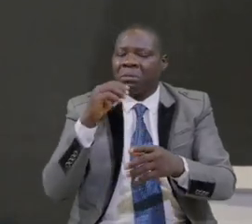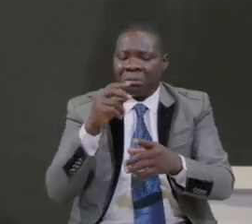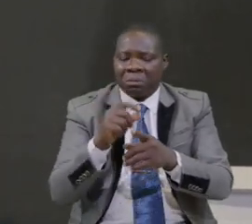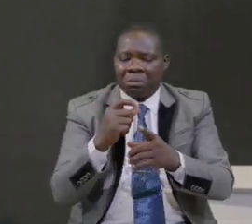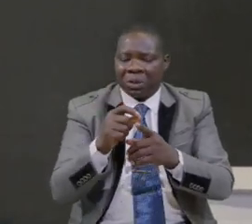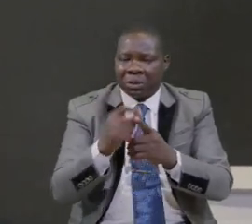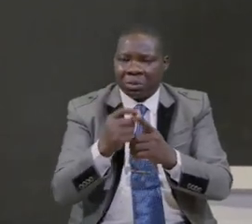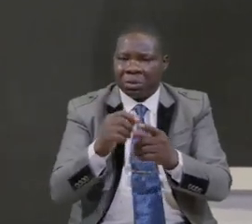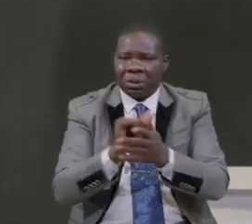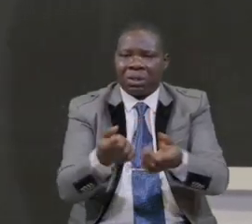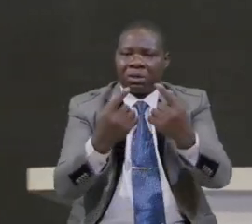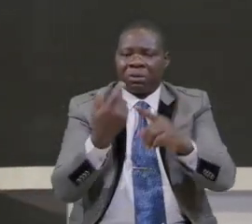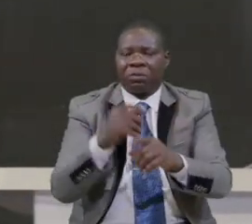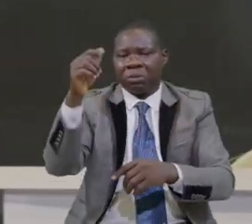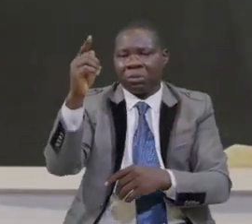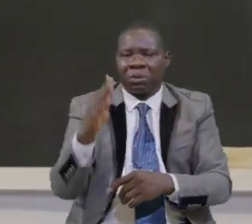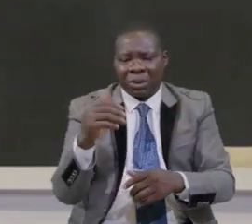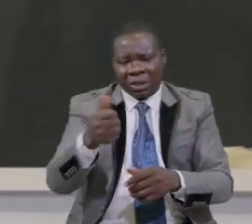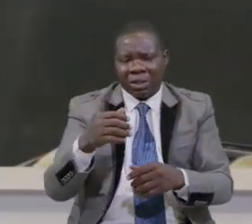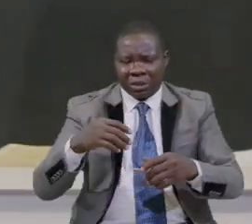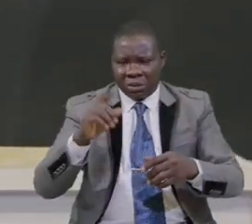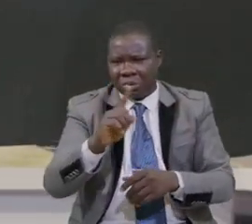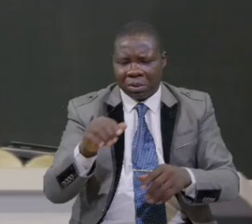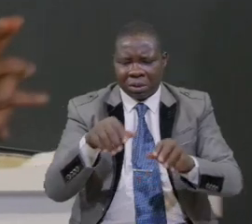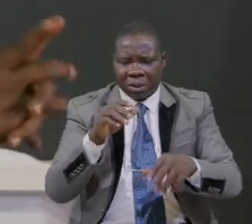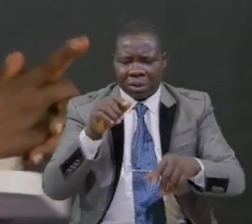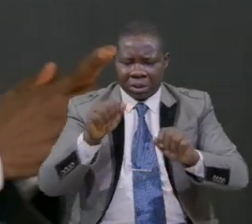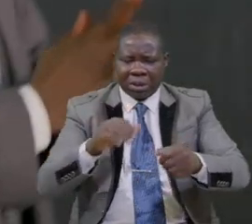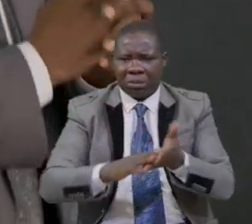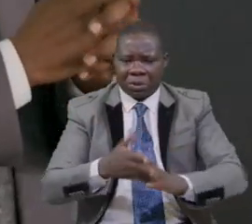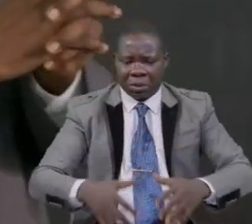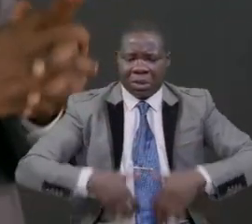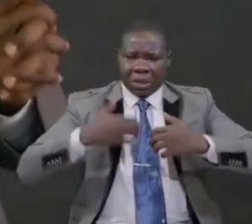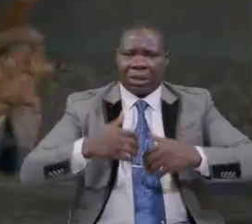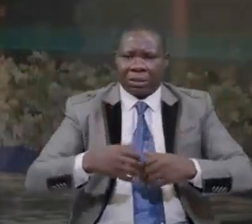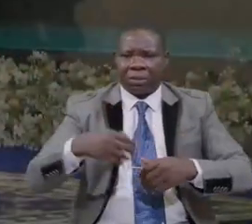Tout le monde peut se fâcher. Nebuchadnezzar aussi peut se fâcher. Hérode peut se fâcher.